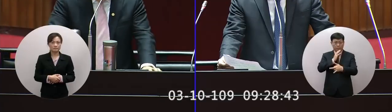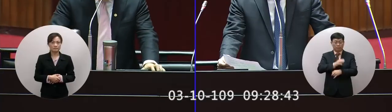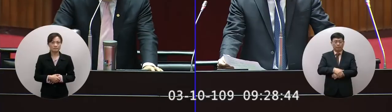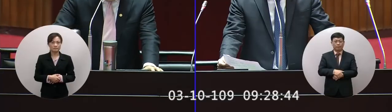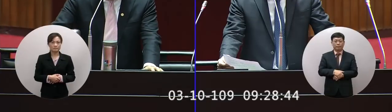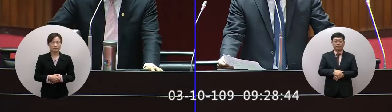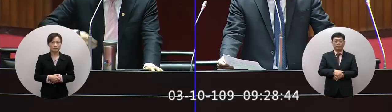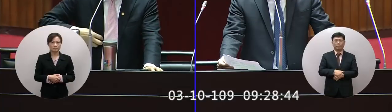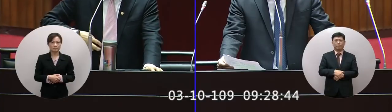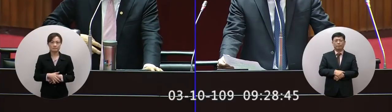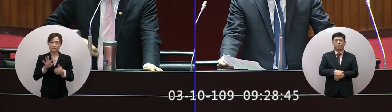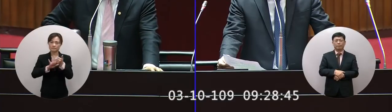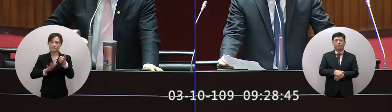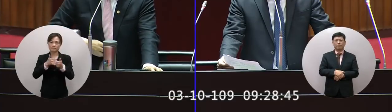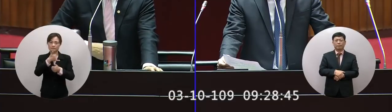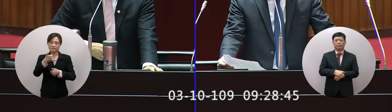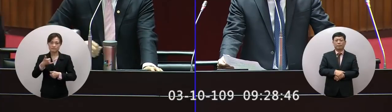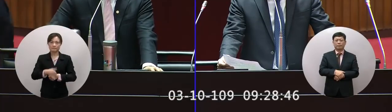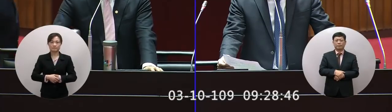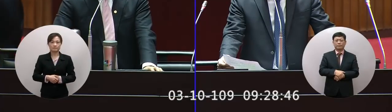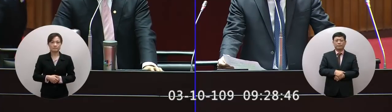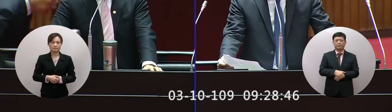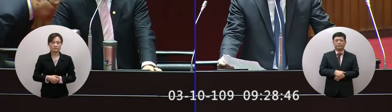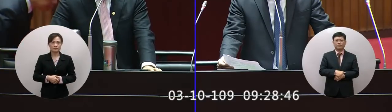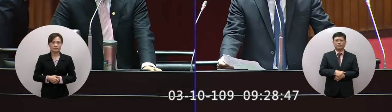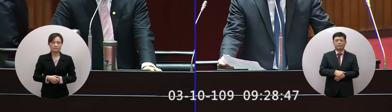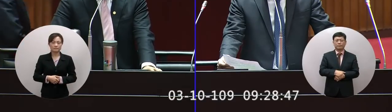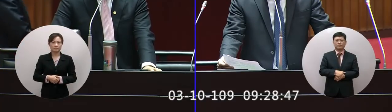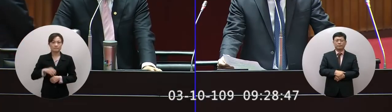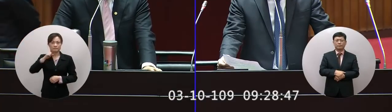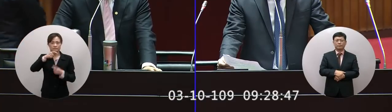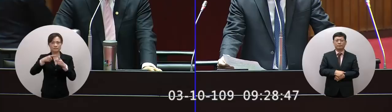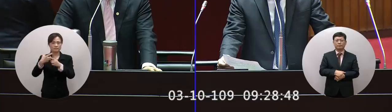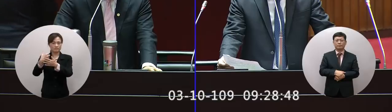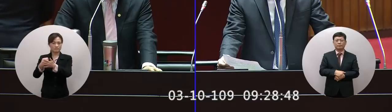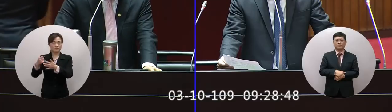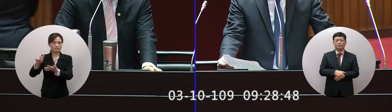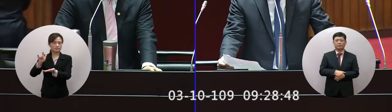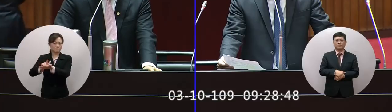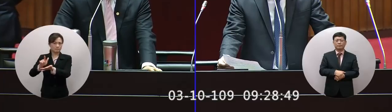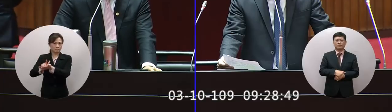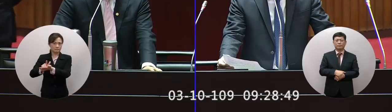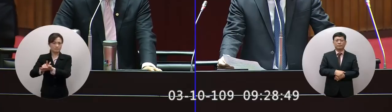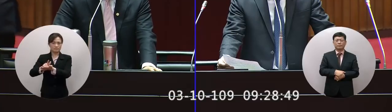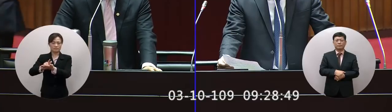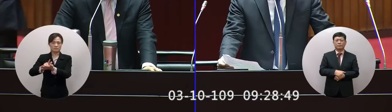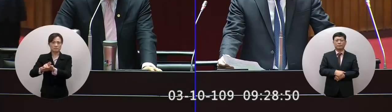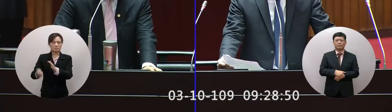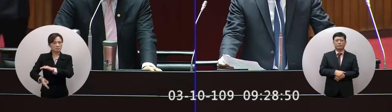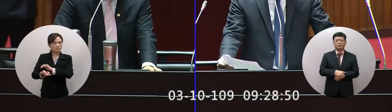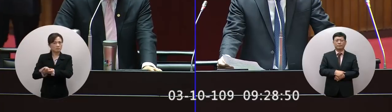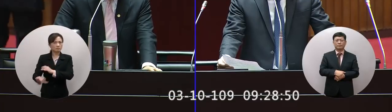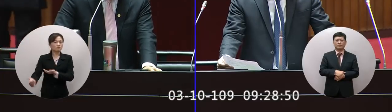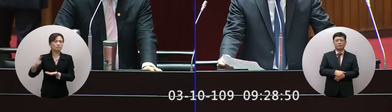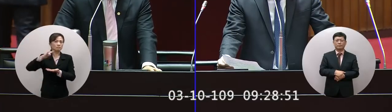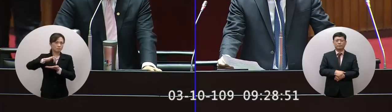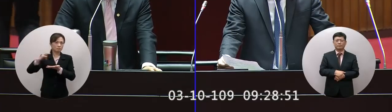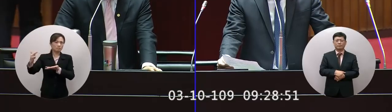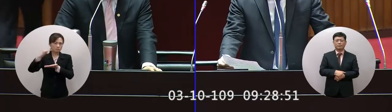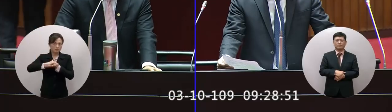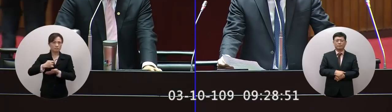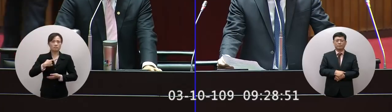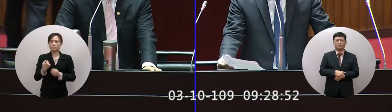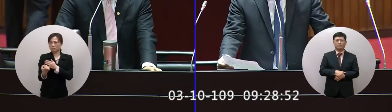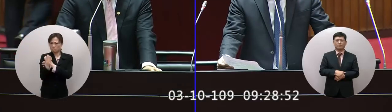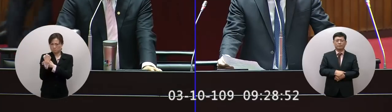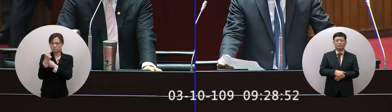啊，委员，让滞留武汉的国人同胞能够早一天回来，是政府一直努力在